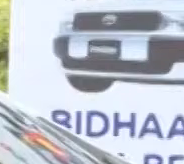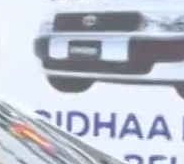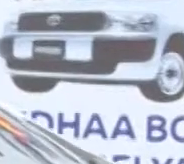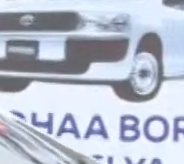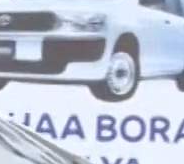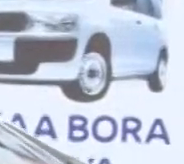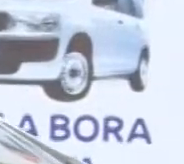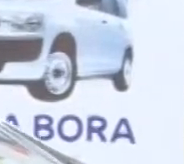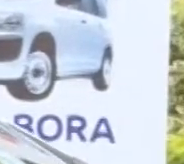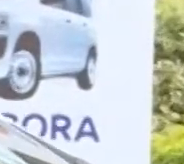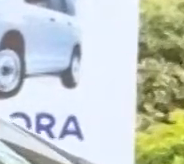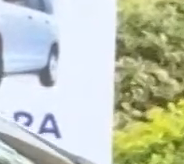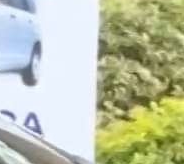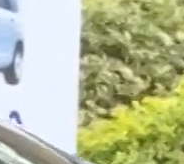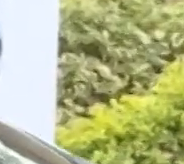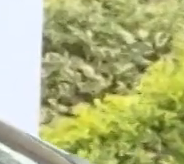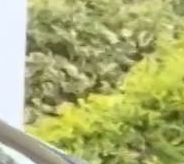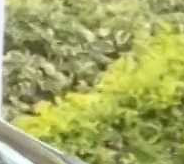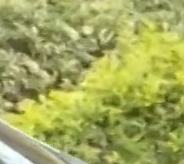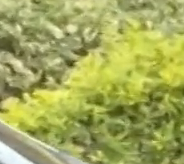bill number